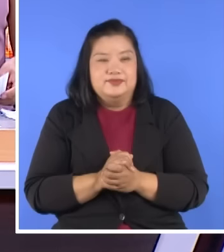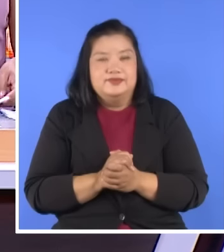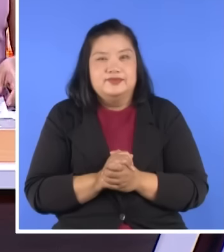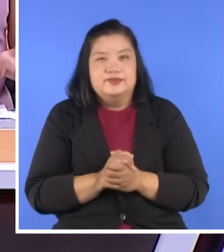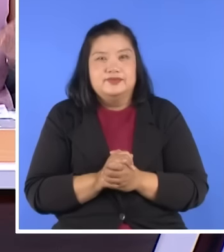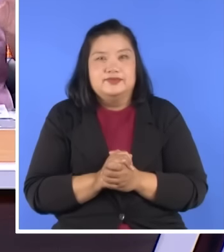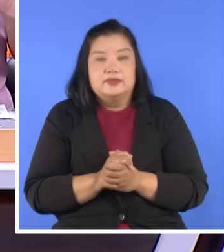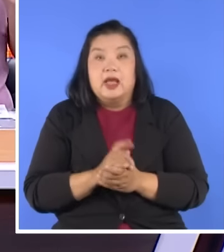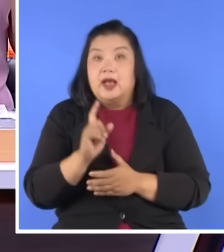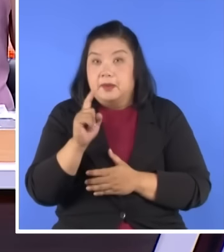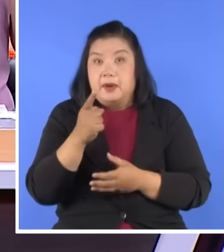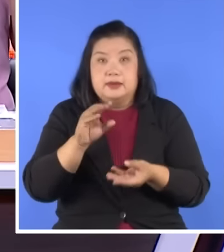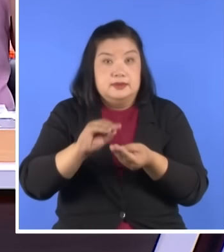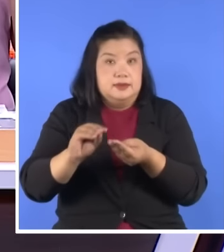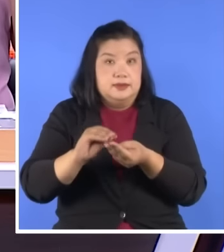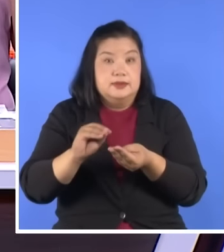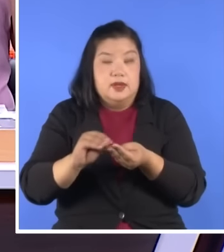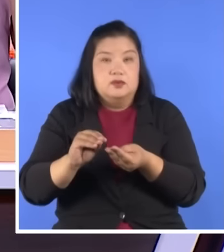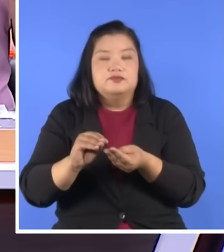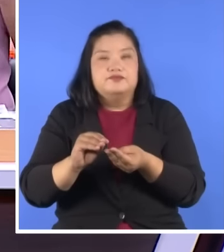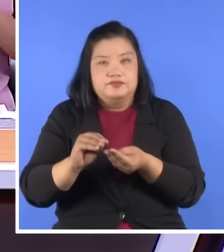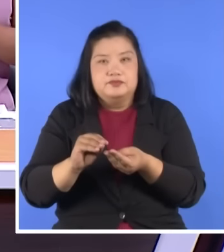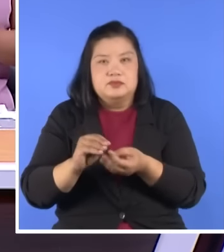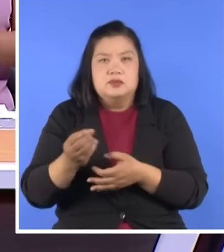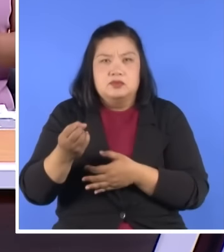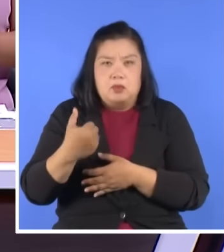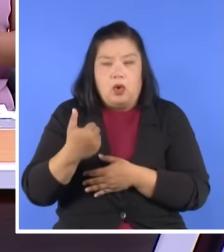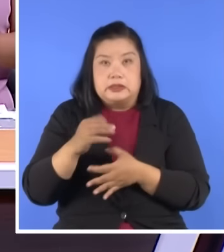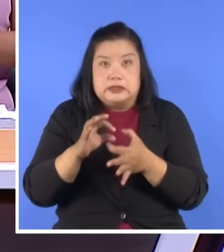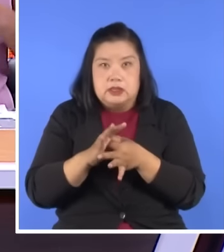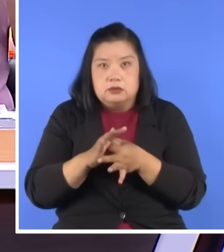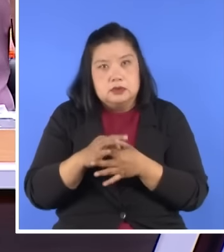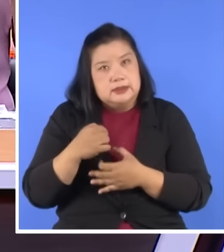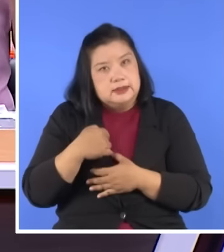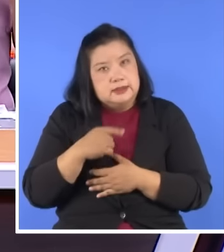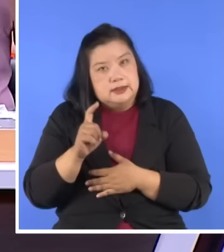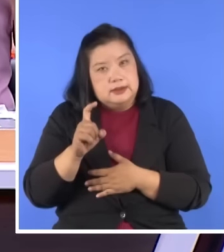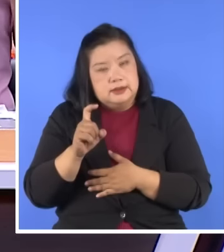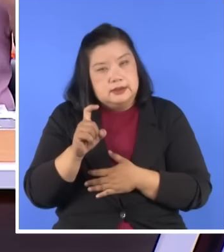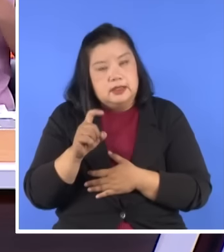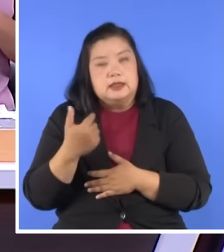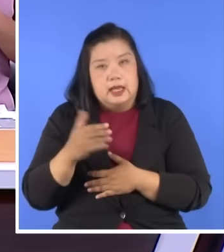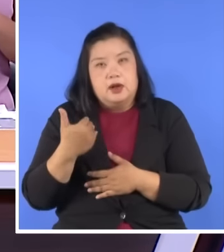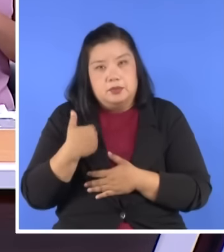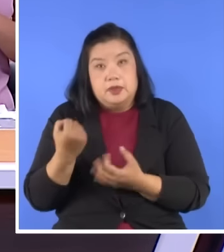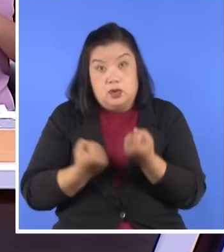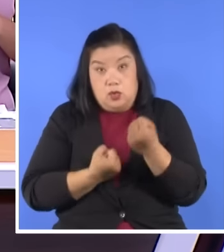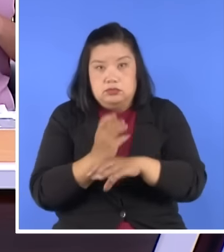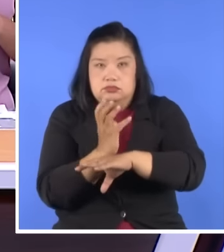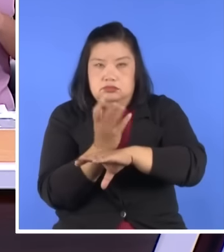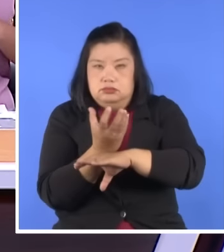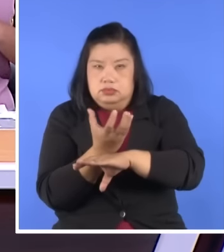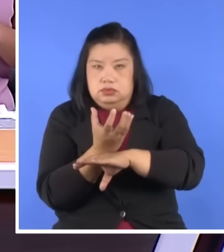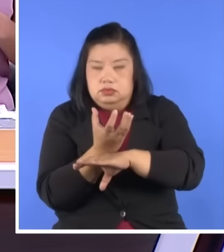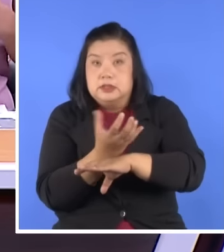เรื่องนี้ที่ฉะเชิงเทราค่ะบอกว่าเป็นนาทีชีวิตก็ว่าได้คุณผู้ชมคือในรถพยาบาลในรถฉุกเฉินเนี่ยค่ะ